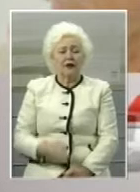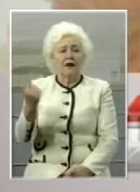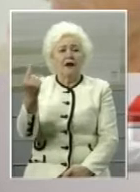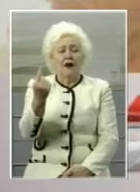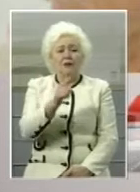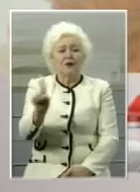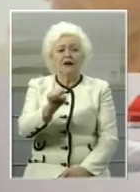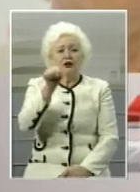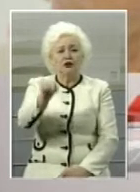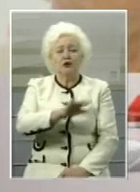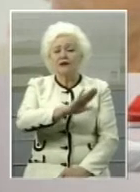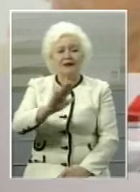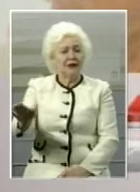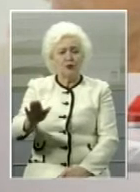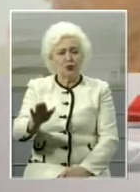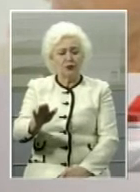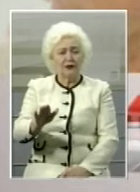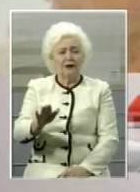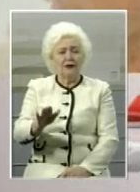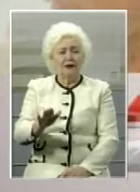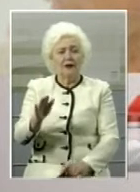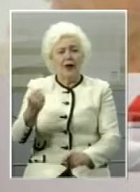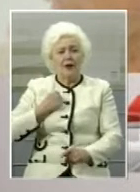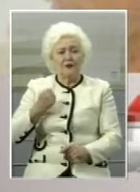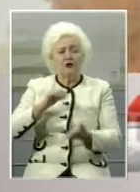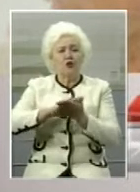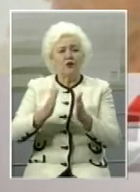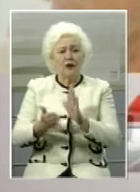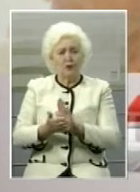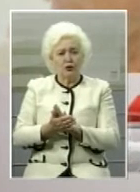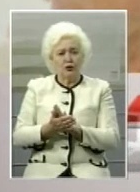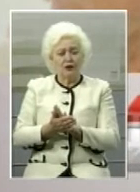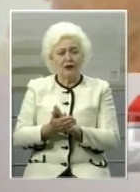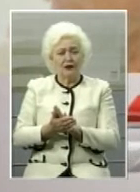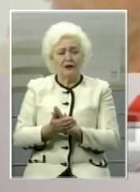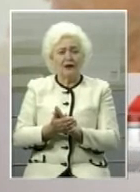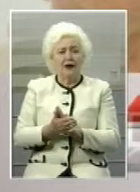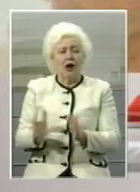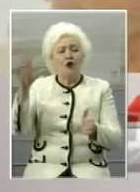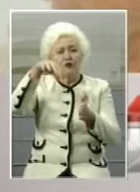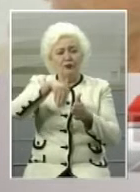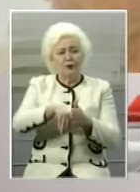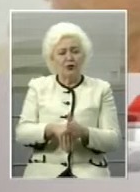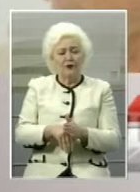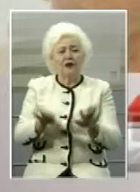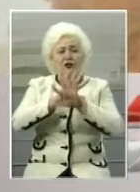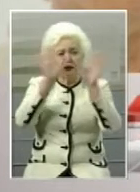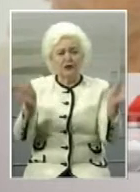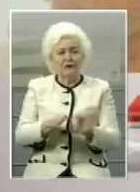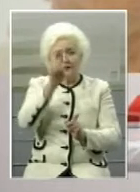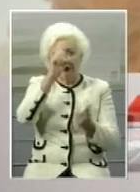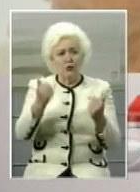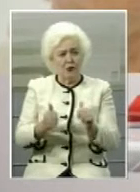Вірогідно, що це не буде військове положення запроваджене в цілому в